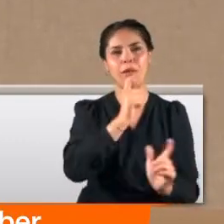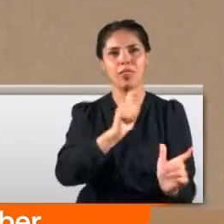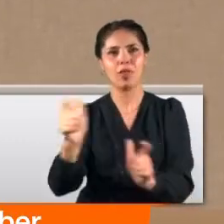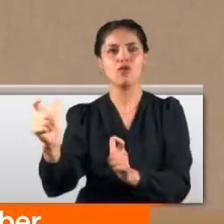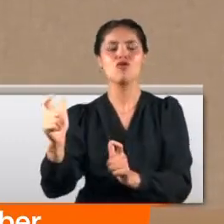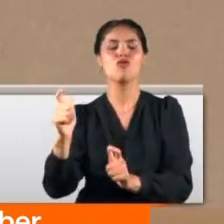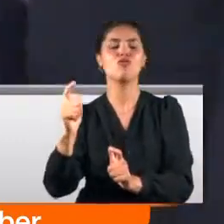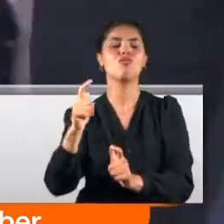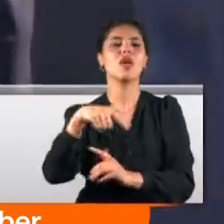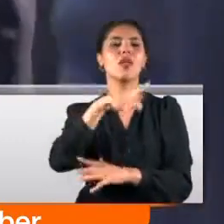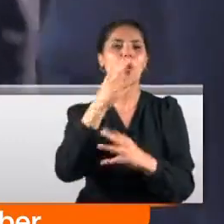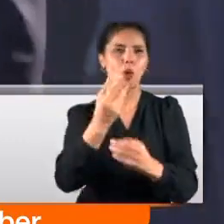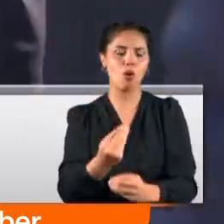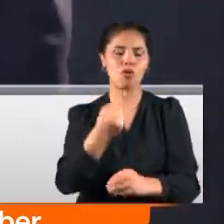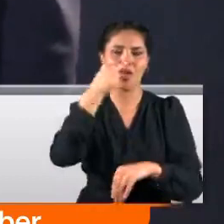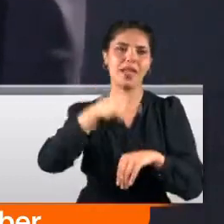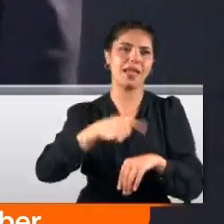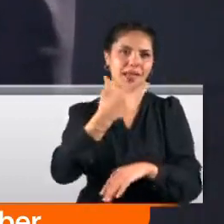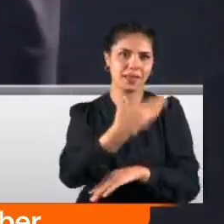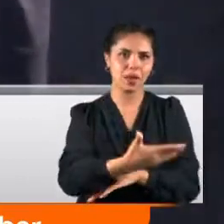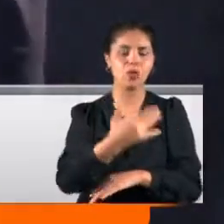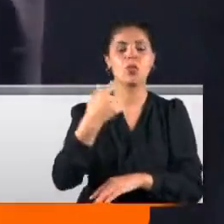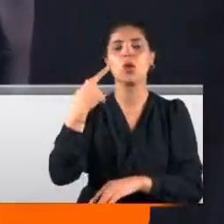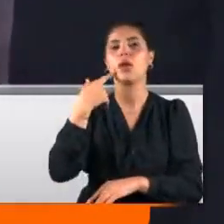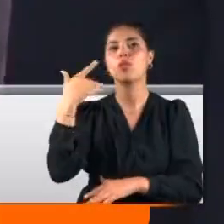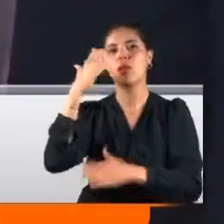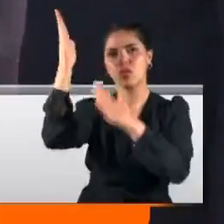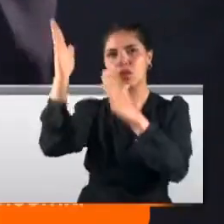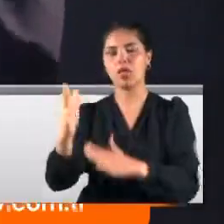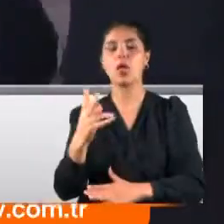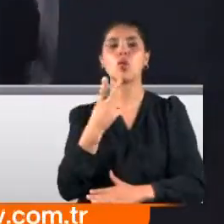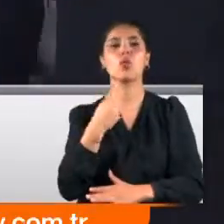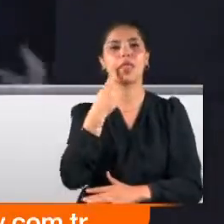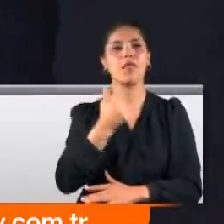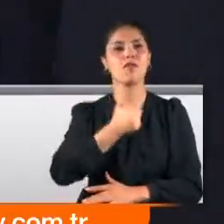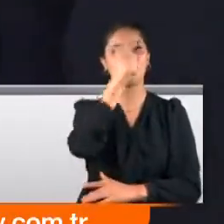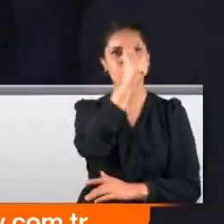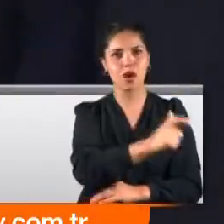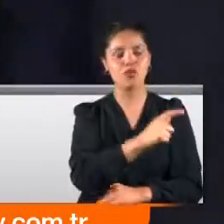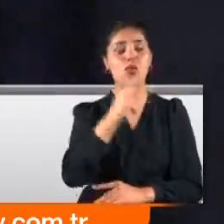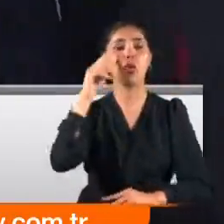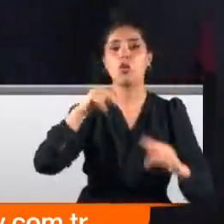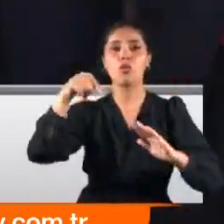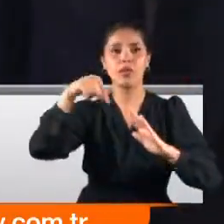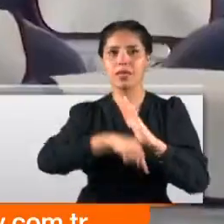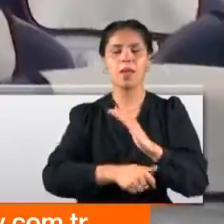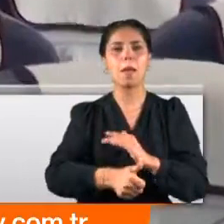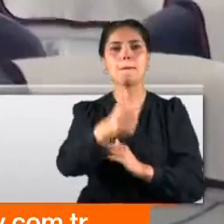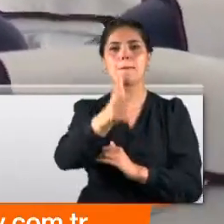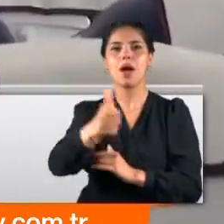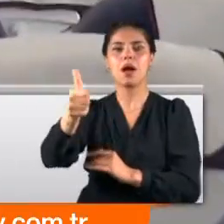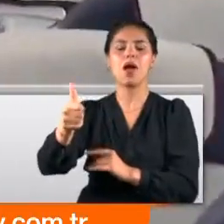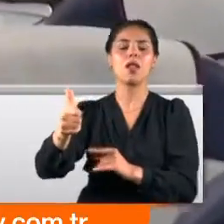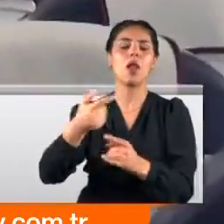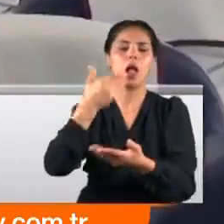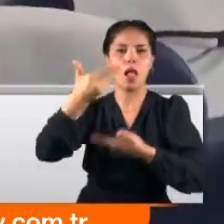istediğine inanıyorum. Erdoğan Putin'le görüşmesinin perde arkasını kurmaylarıyla paylaşacak, ilgili bakanlar da yeni yol